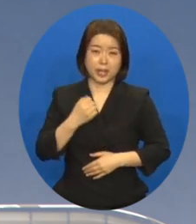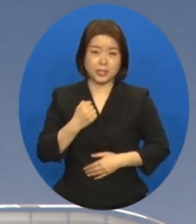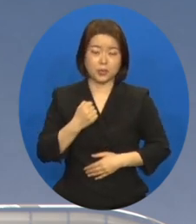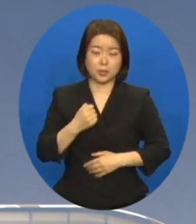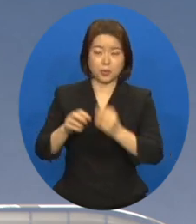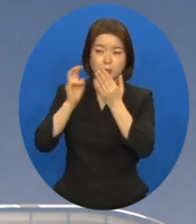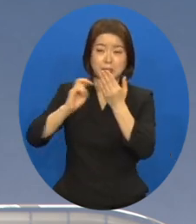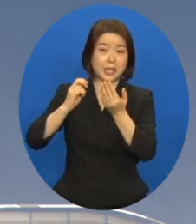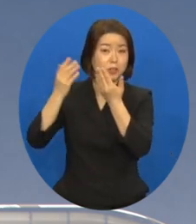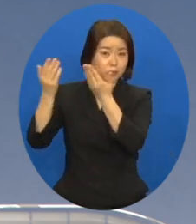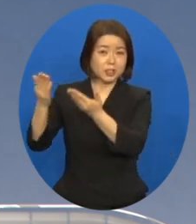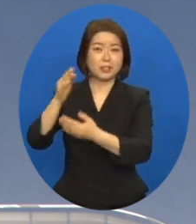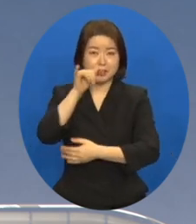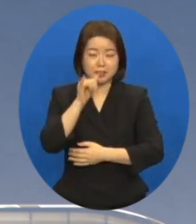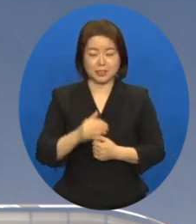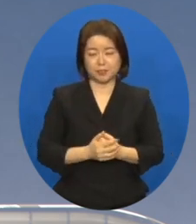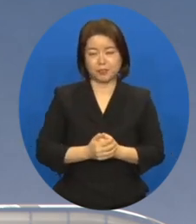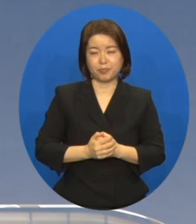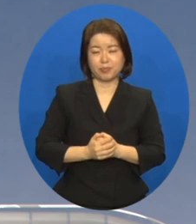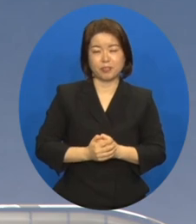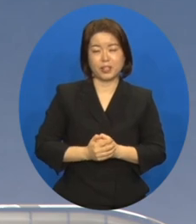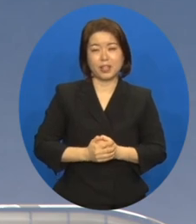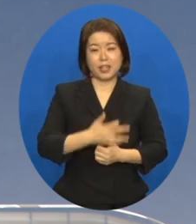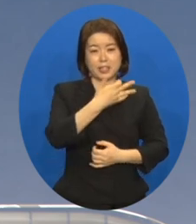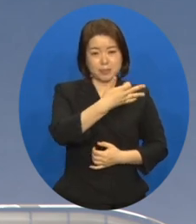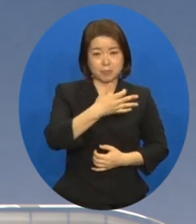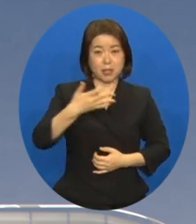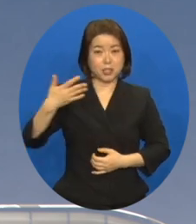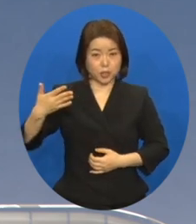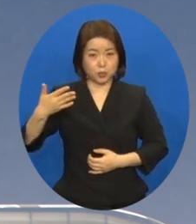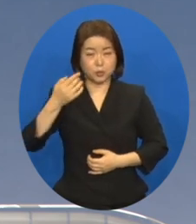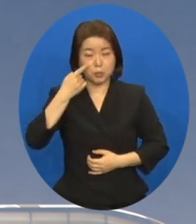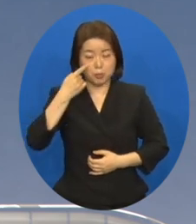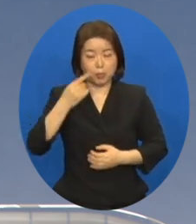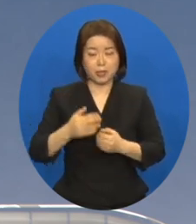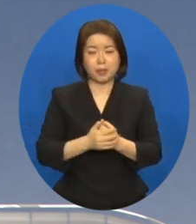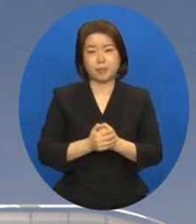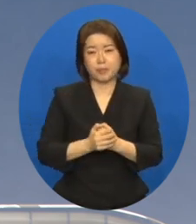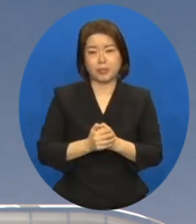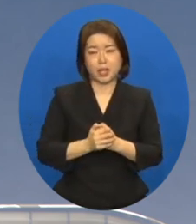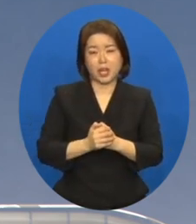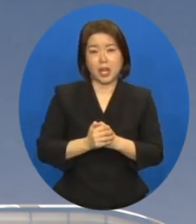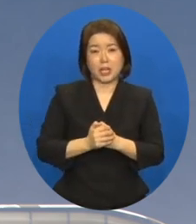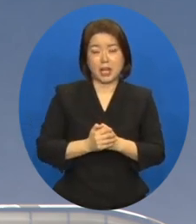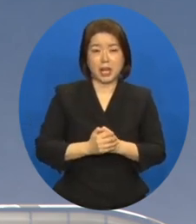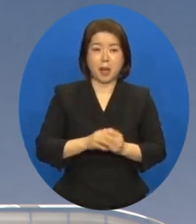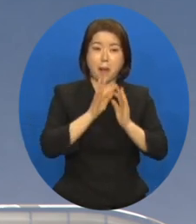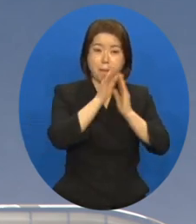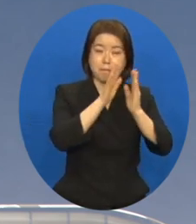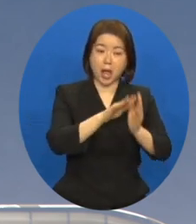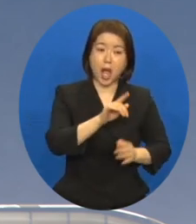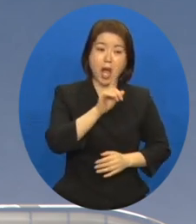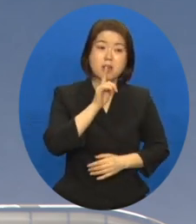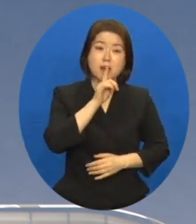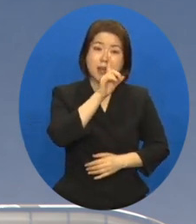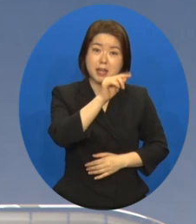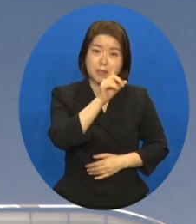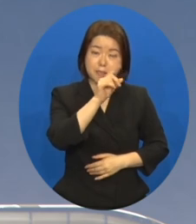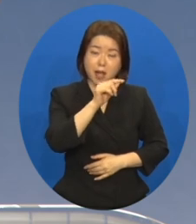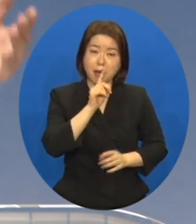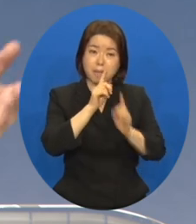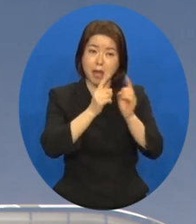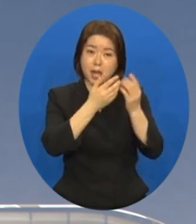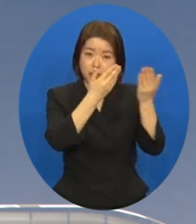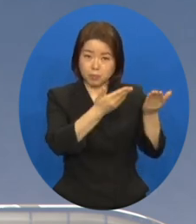자기는 찬송한다. 18절 19절에 보면은 자기는 방언으로 1만 마디를 기도하는 것보다